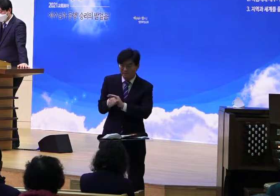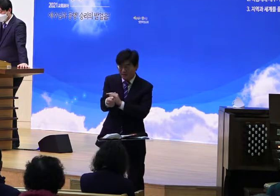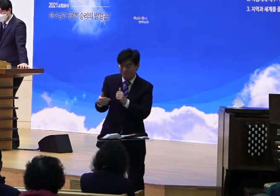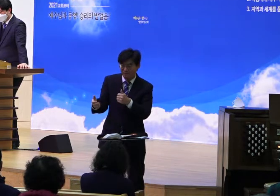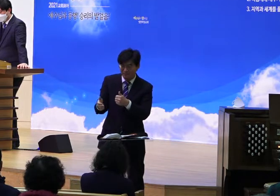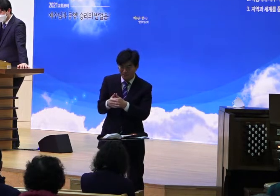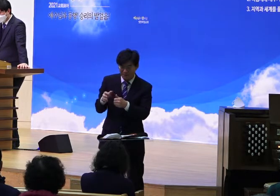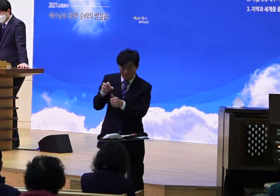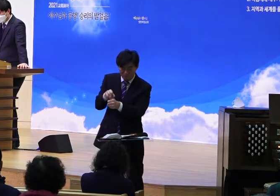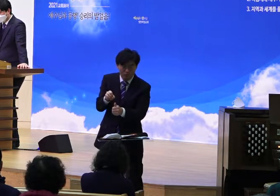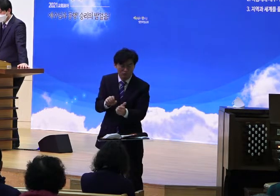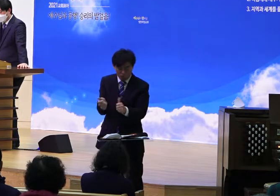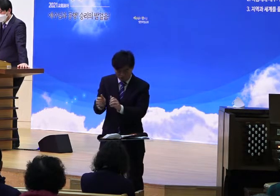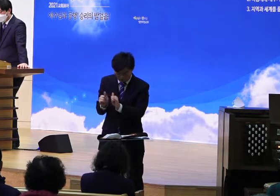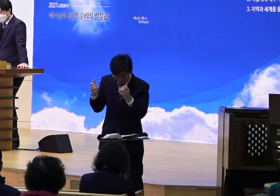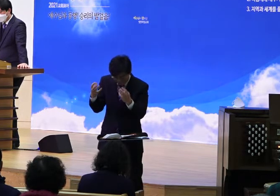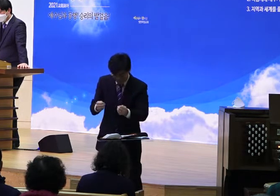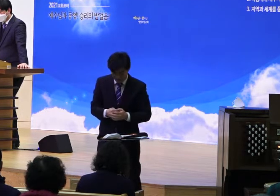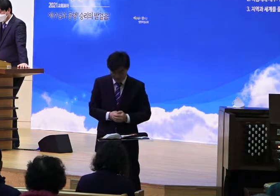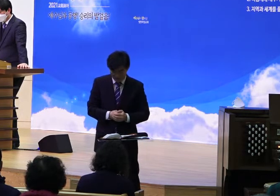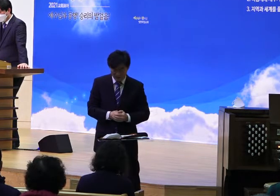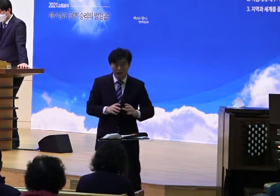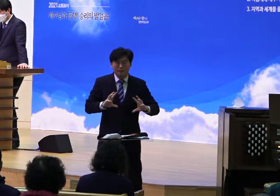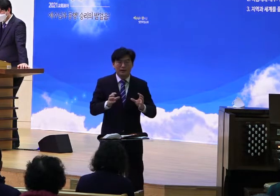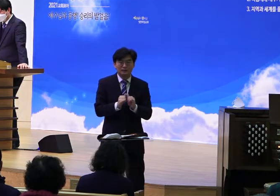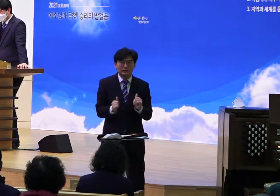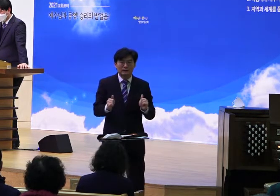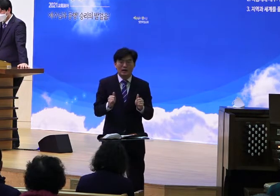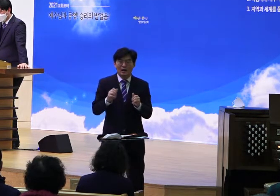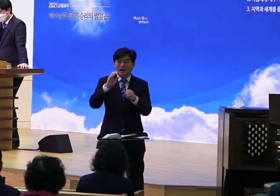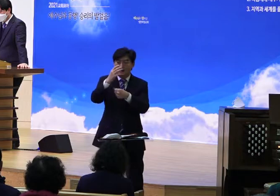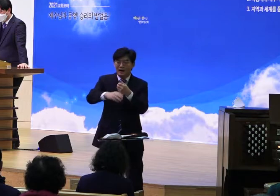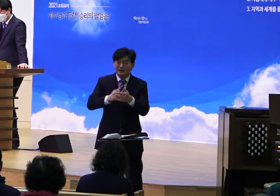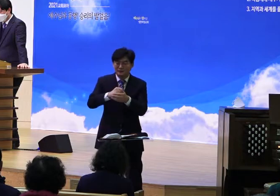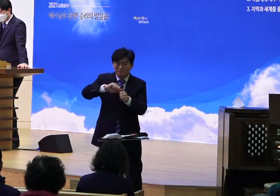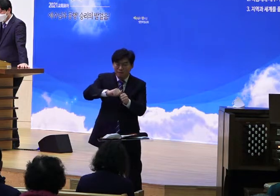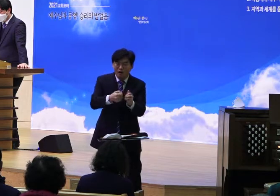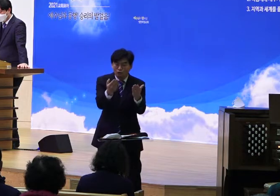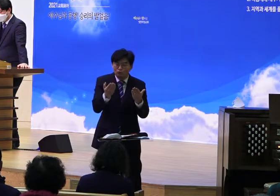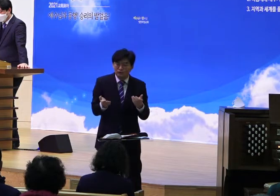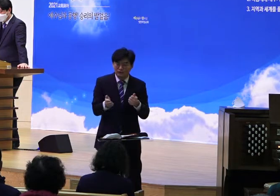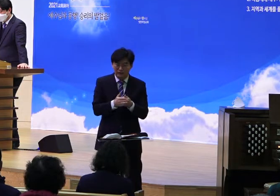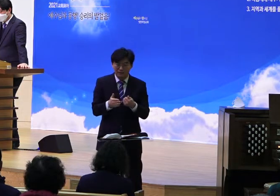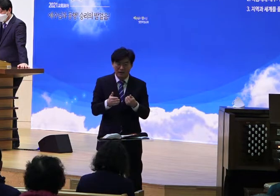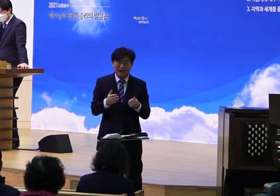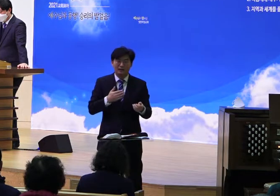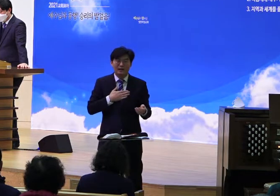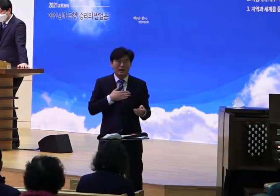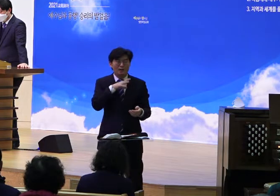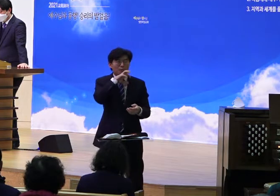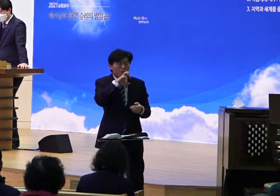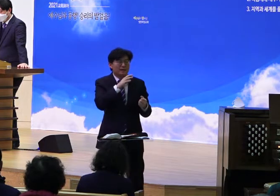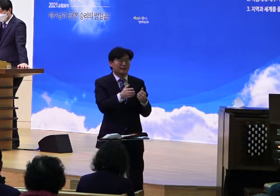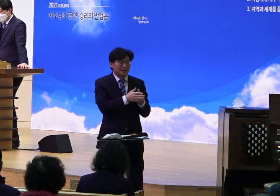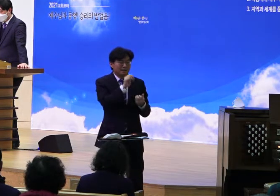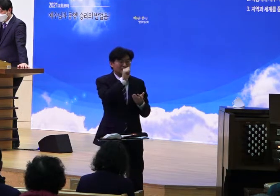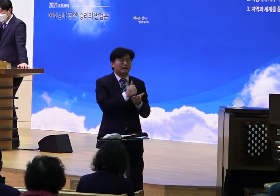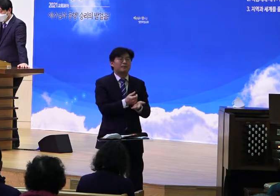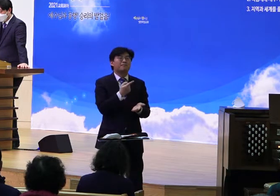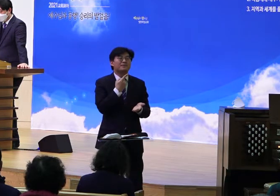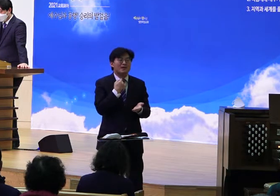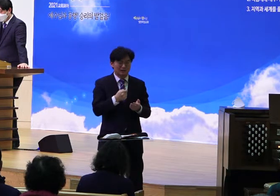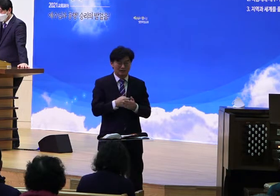이르러 말하되 우리가 여호와와 당신을 향하여 원망함으로 범죄하였사오니 여호와께